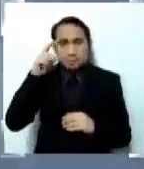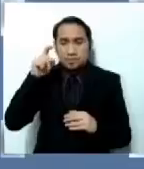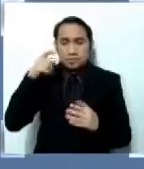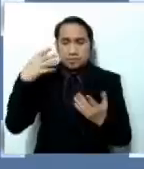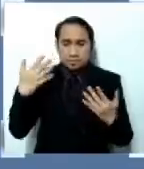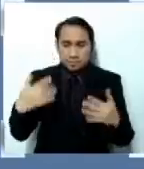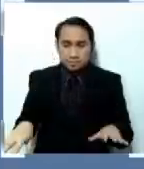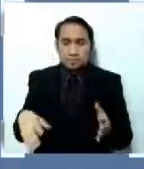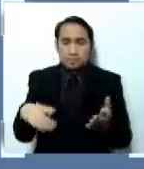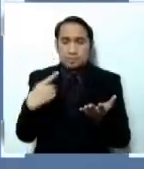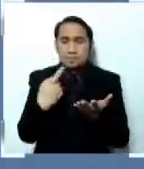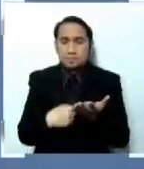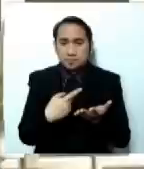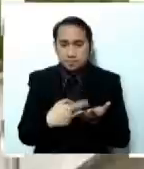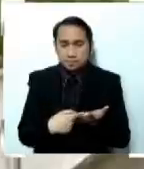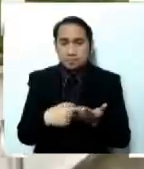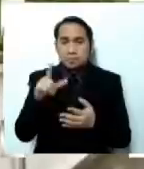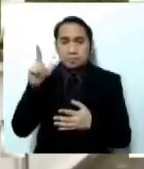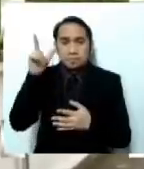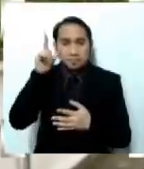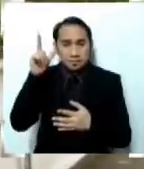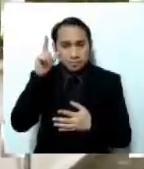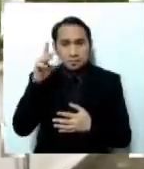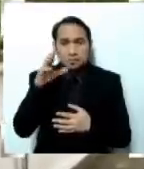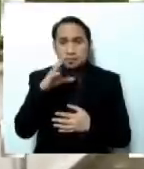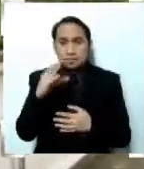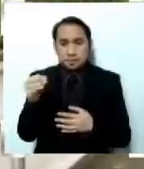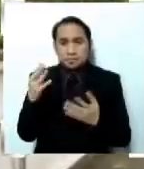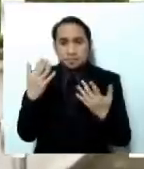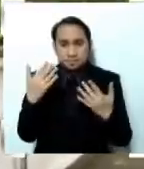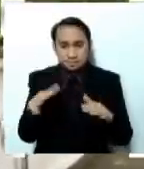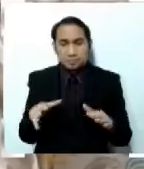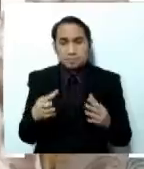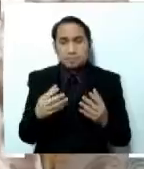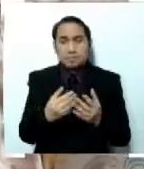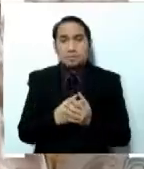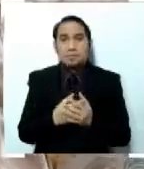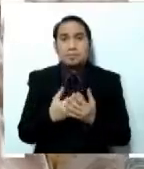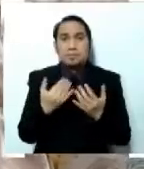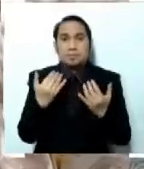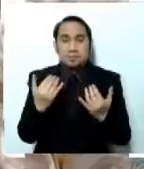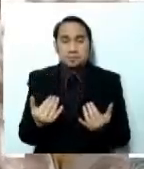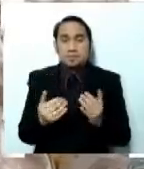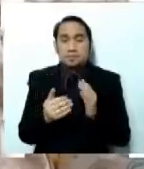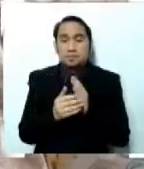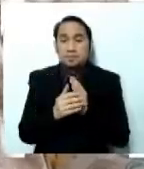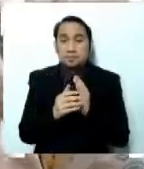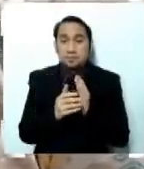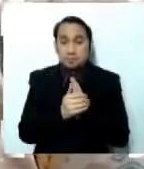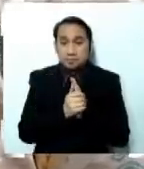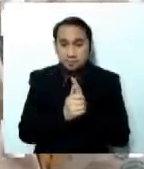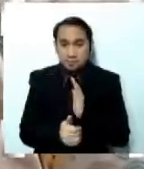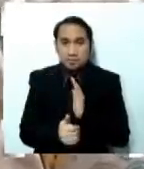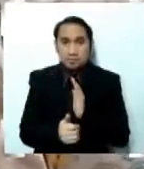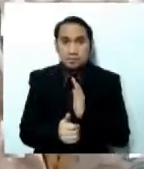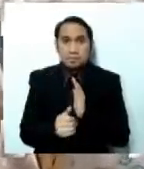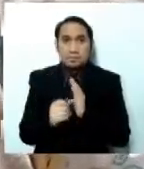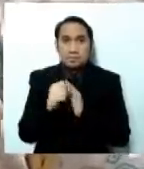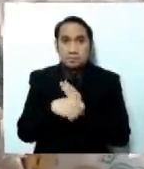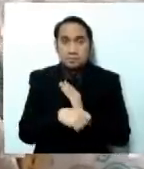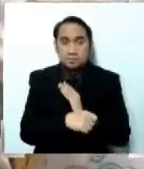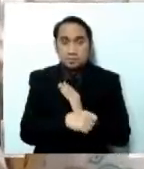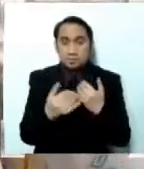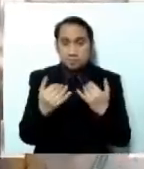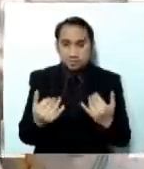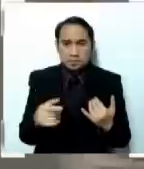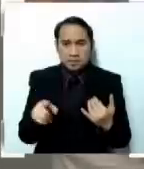Loxin at ayos naman daw sila. Ang maritime law expert na si Professor Jay Batong Bakal naniniwala na ang mga hindi magkakatugmang